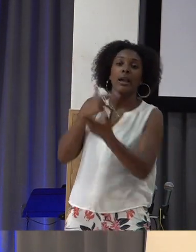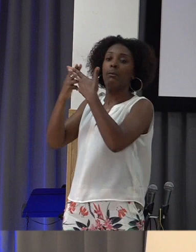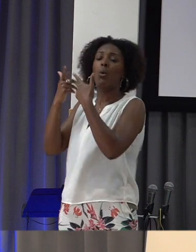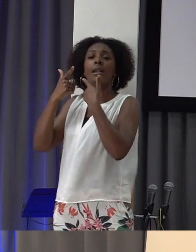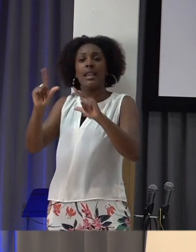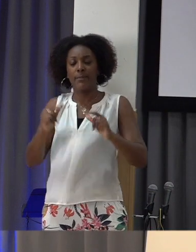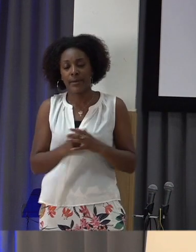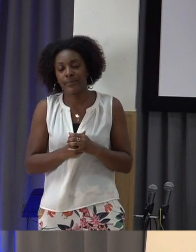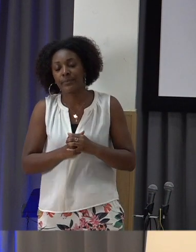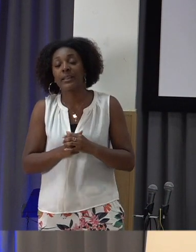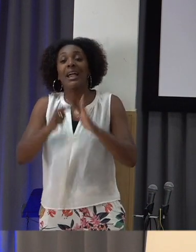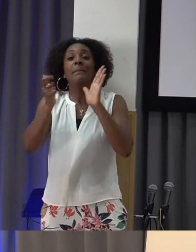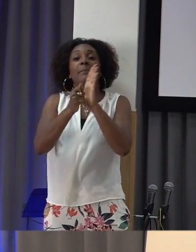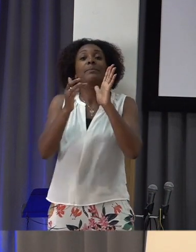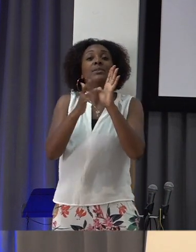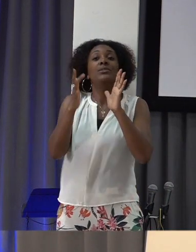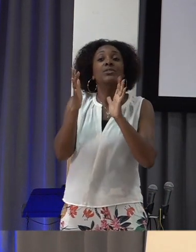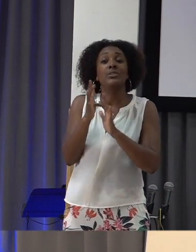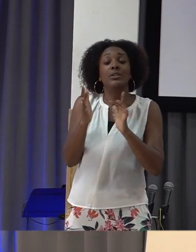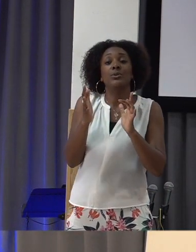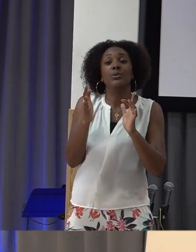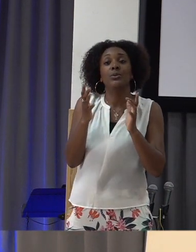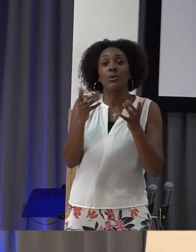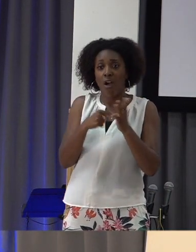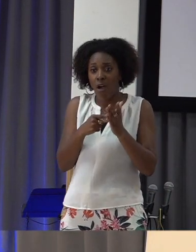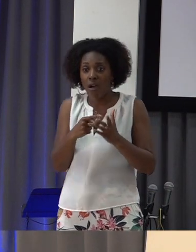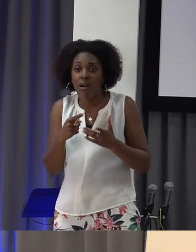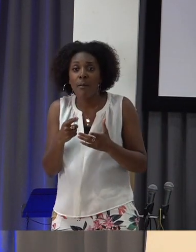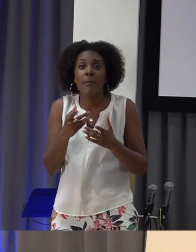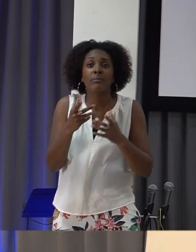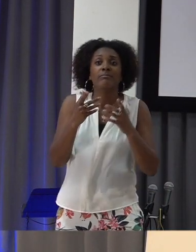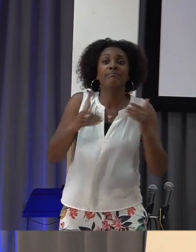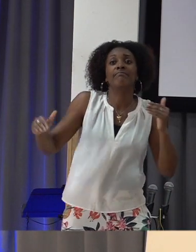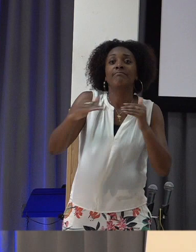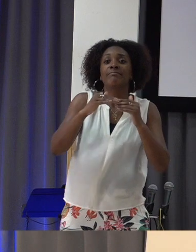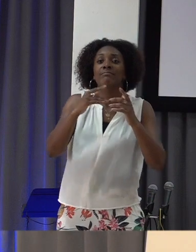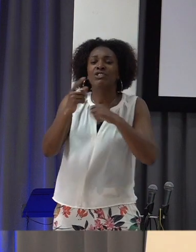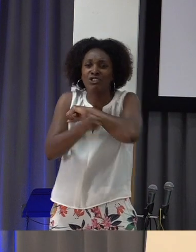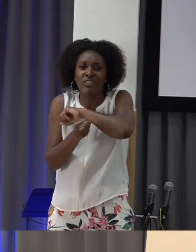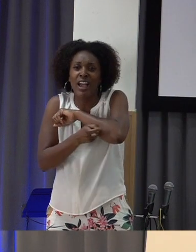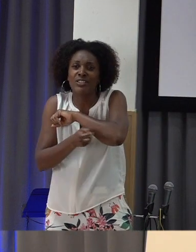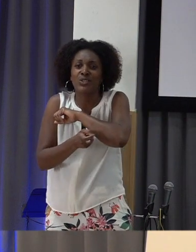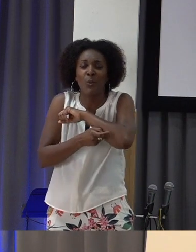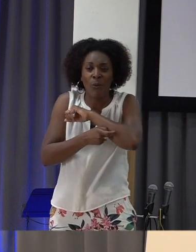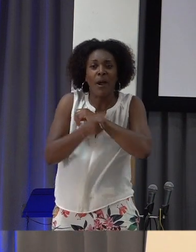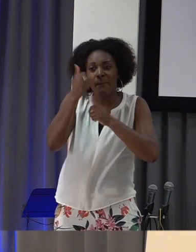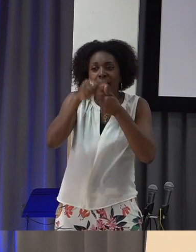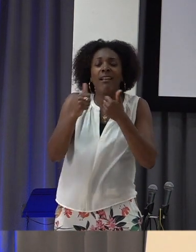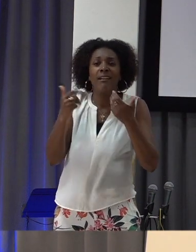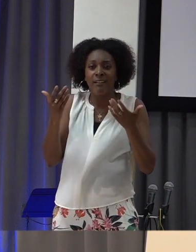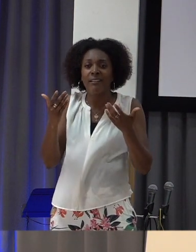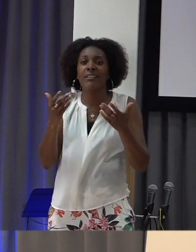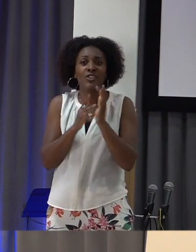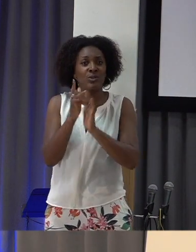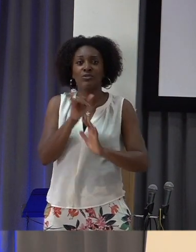tentations, a refusé de se servir de tout moyen qui pourrait faire violence à la conscience des hommes.